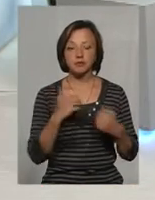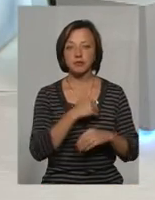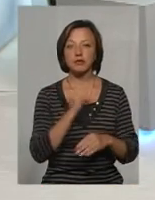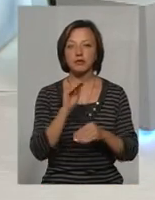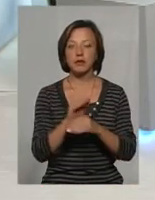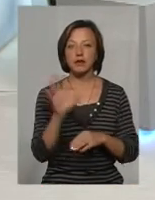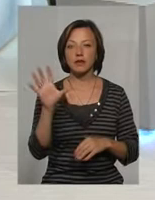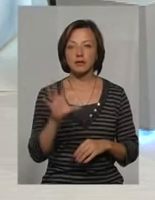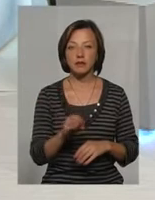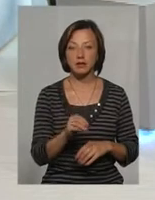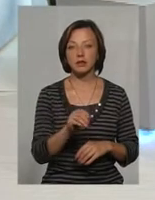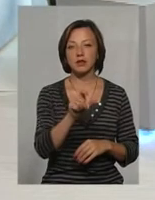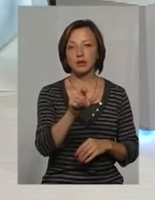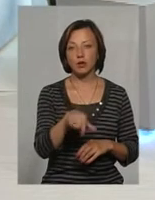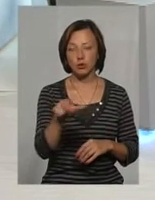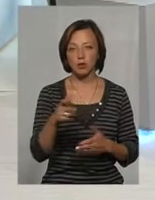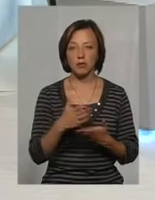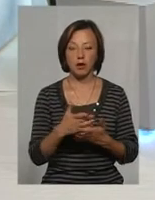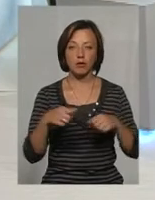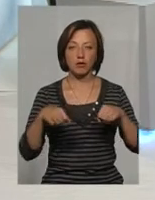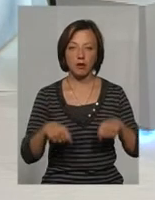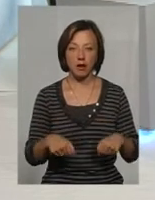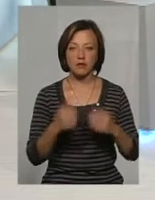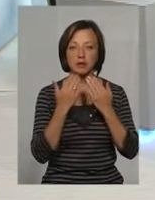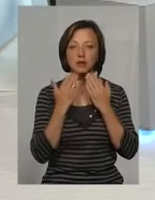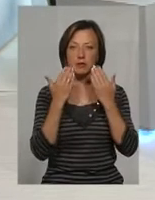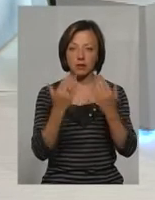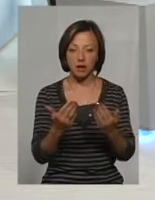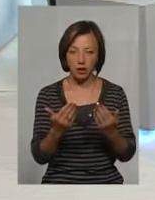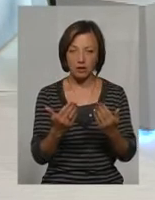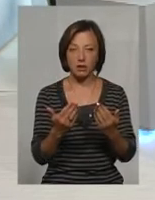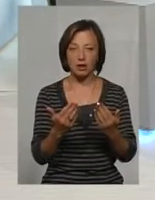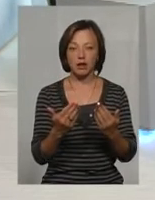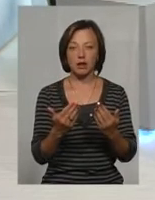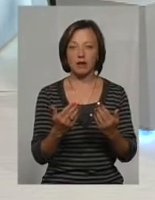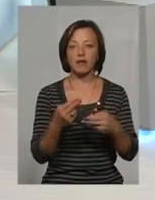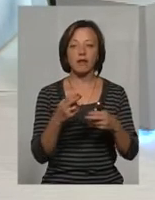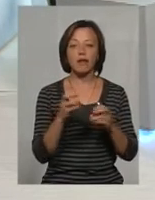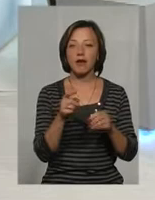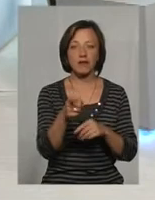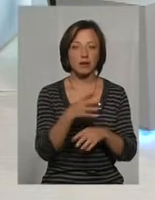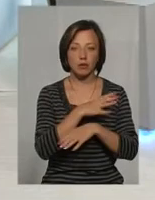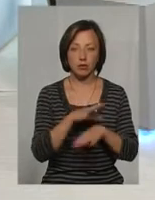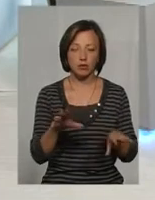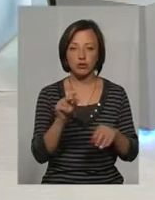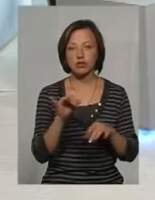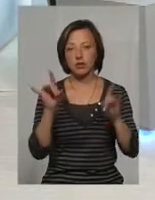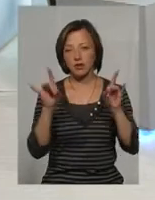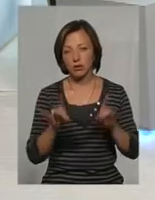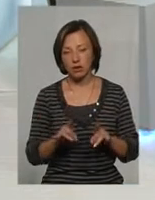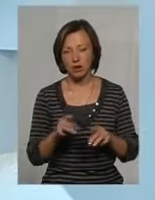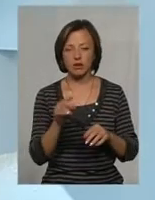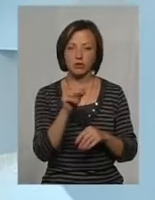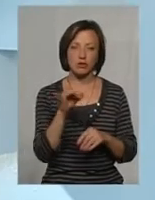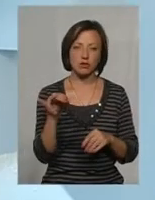ми є споживачами і маємо повне право запитати у реалізатора харчового продукту, де б ми не були, чи в закладі громадського